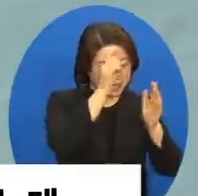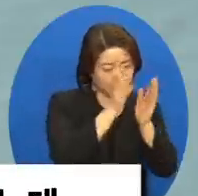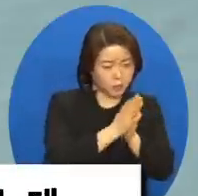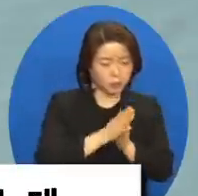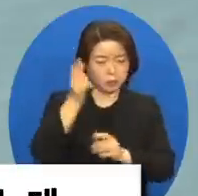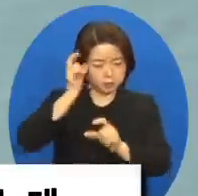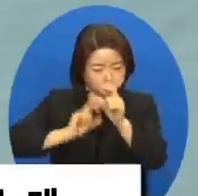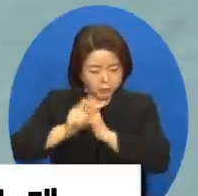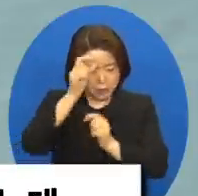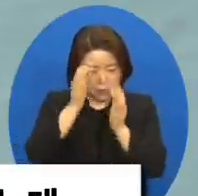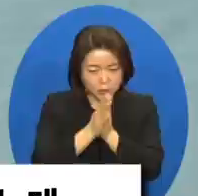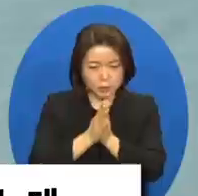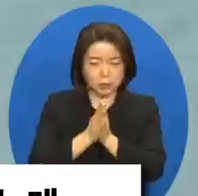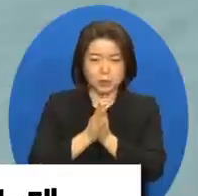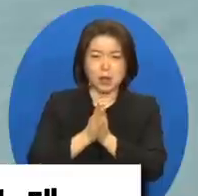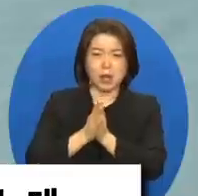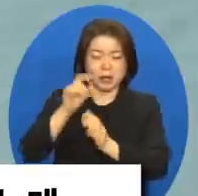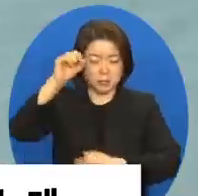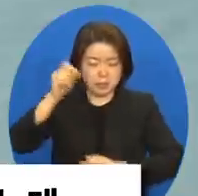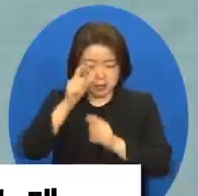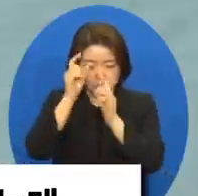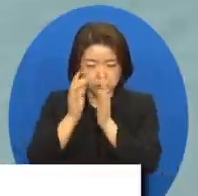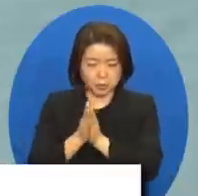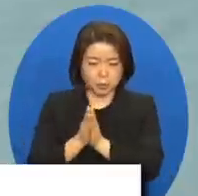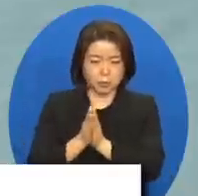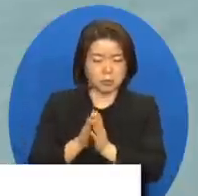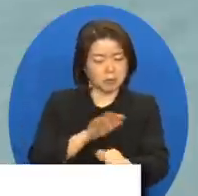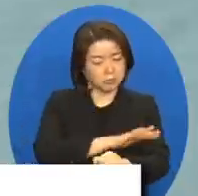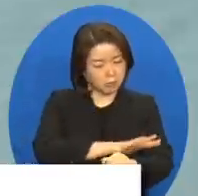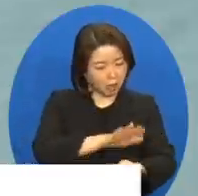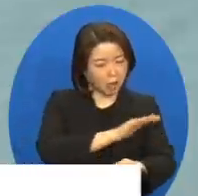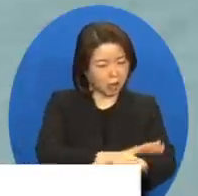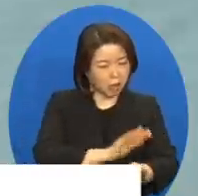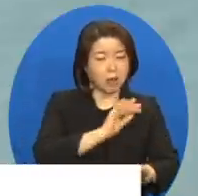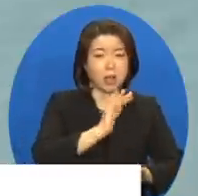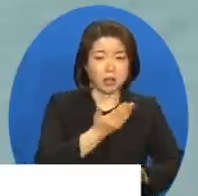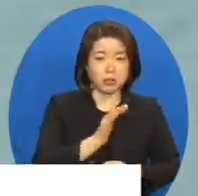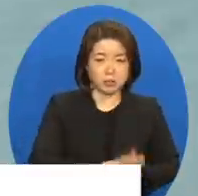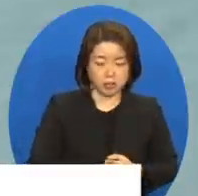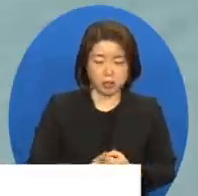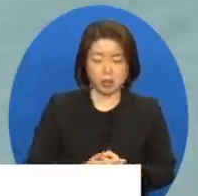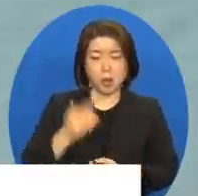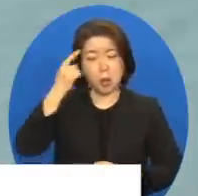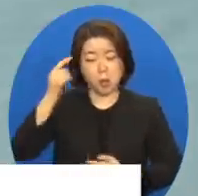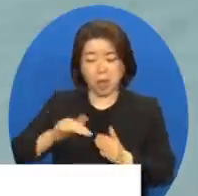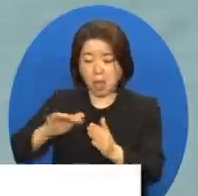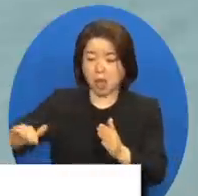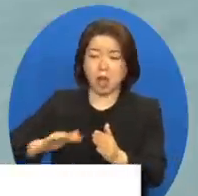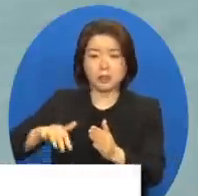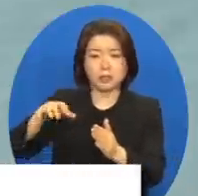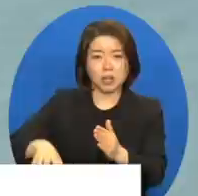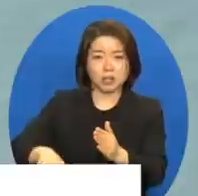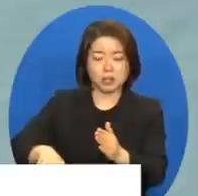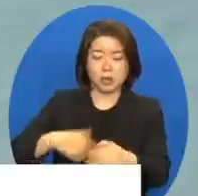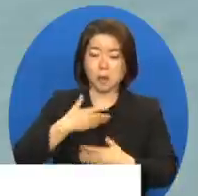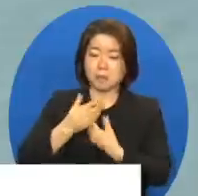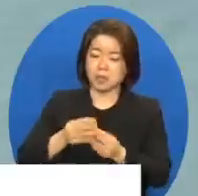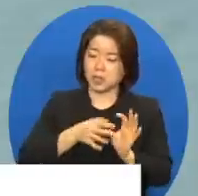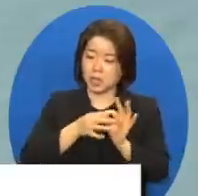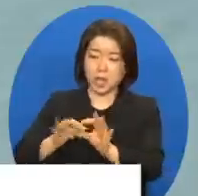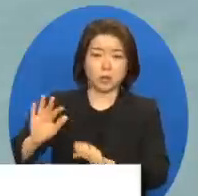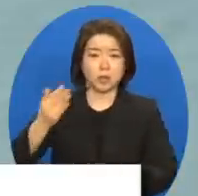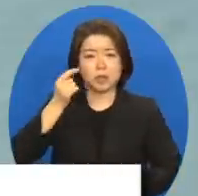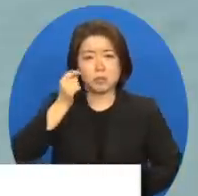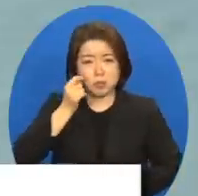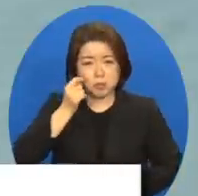새벽기도 몸이 상하도록 드리고 있었는데 가정에 왜 진정한 평안이 지속되지 못할까?